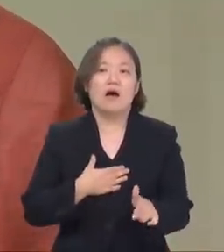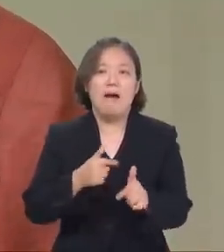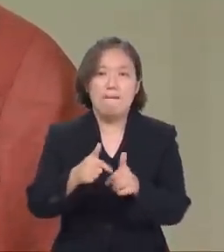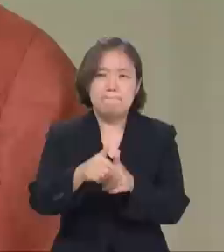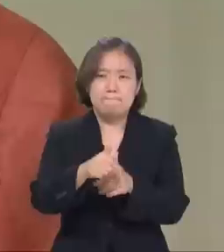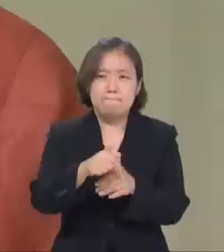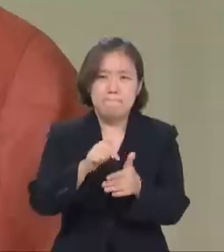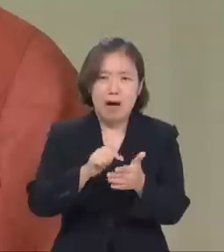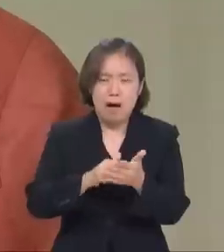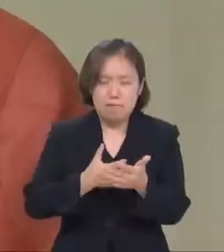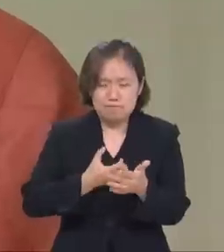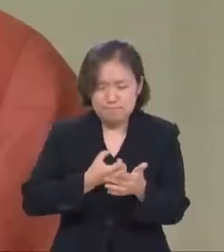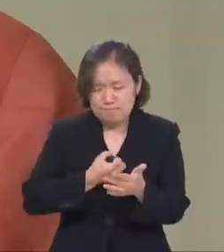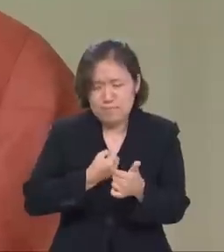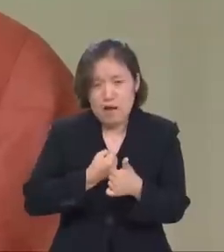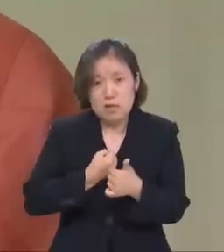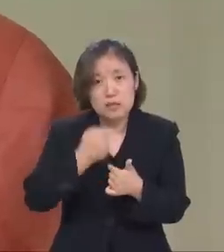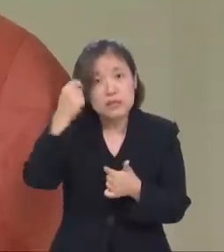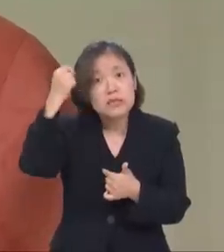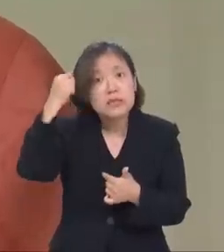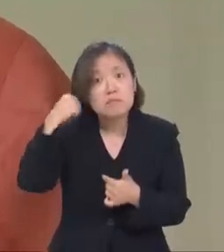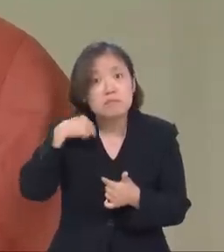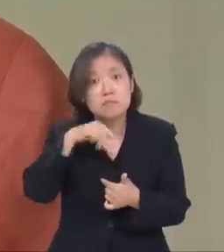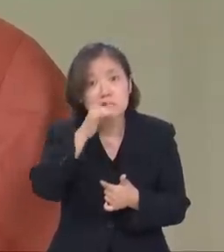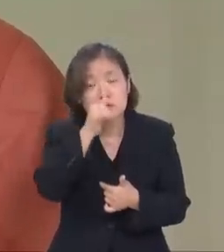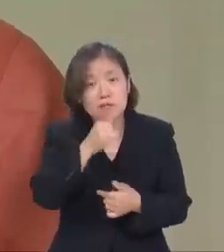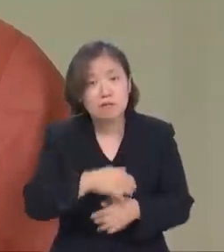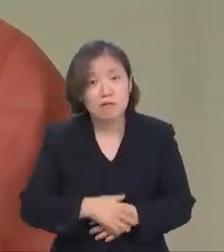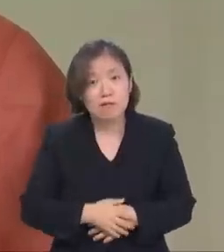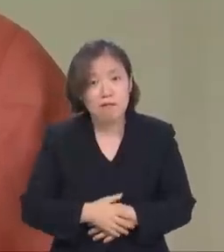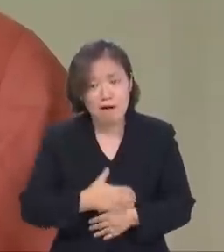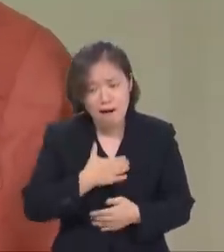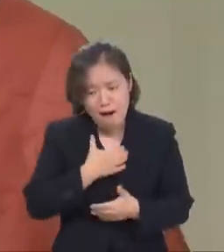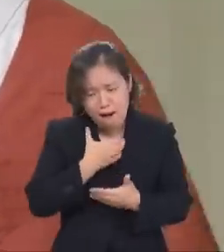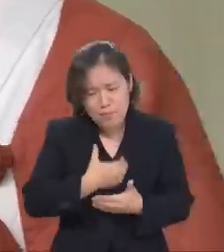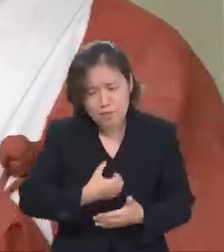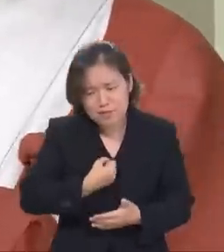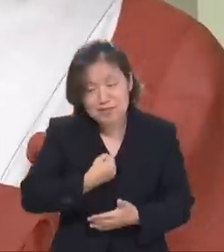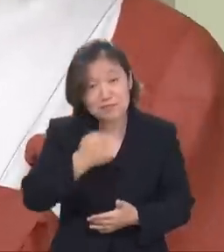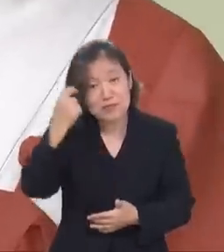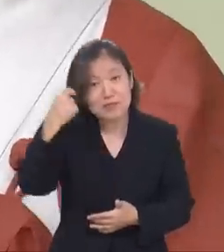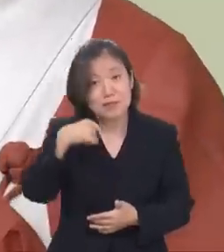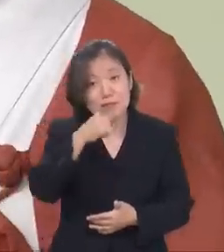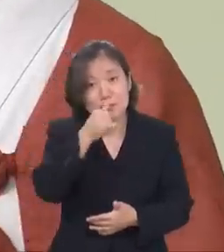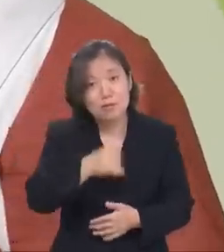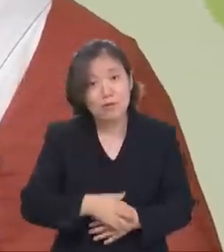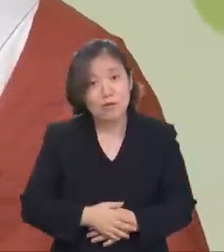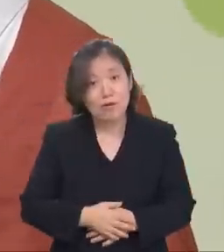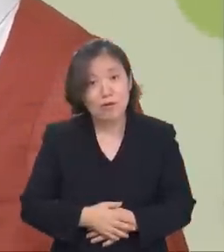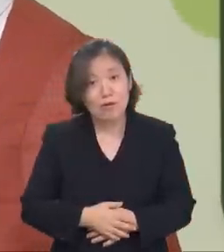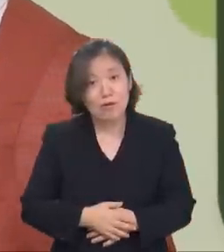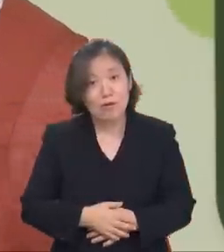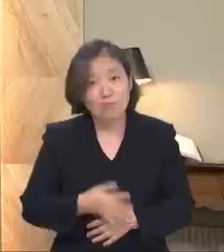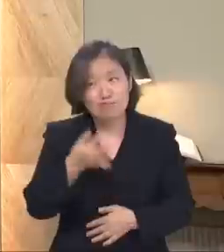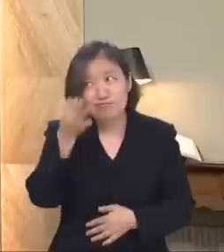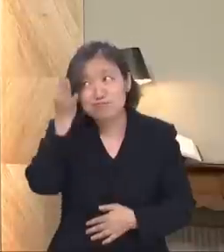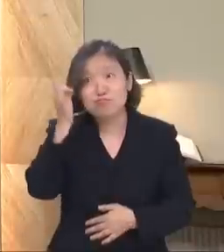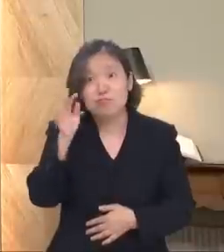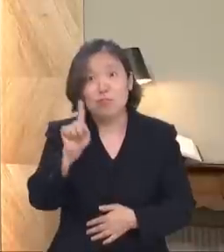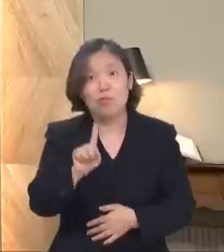무언가 뭉크라는게 더 느껴지면서 순간 이런 생각이 다 떠오르더랍니다